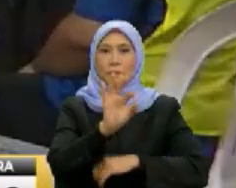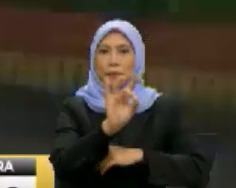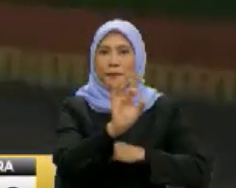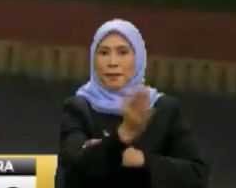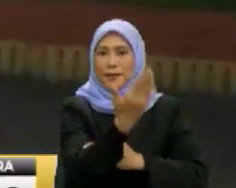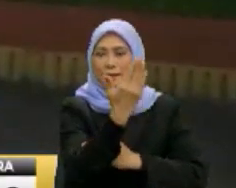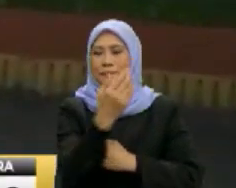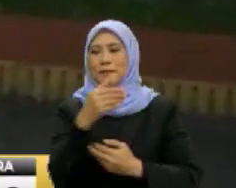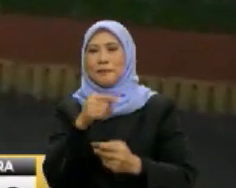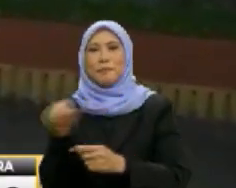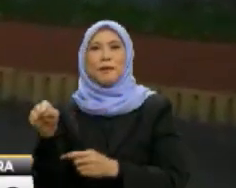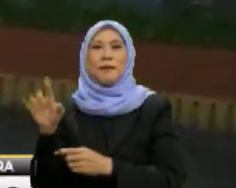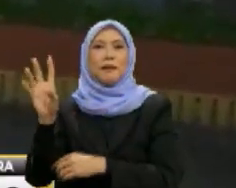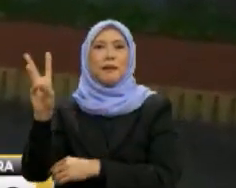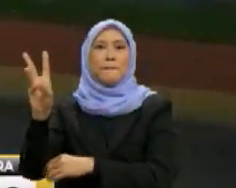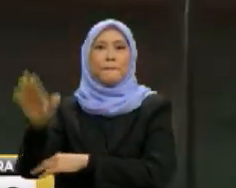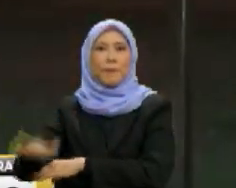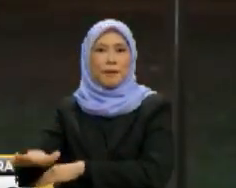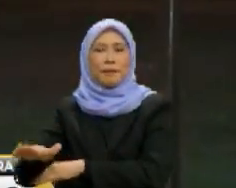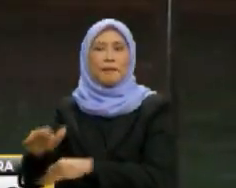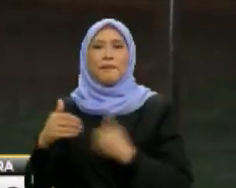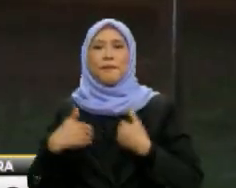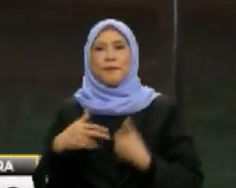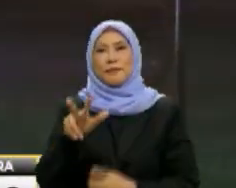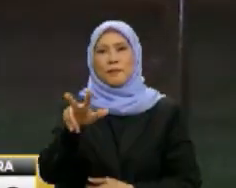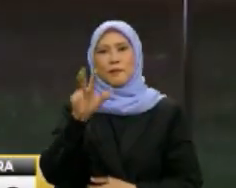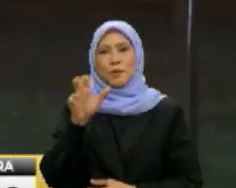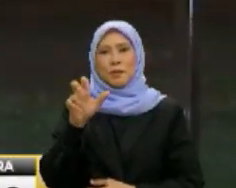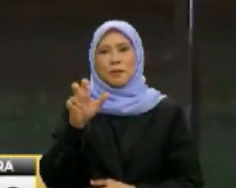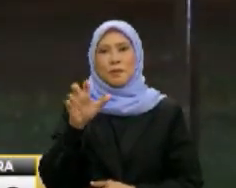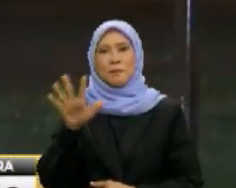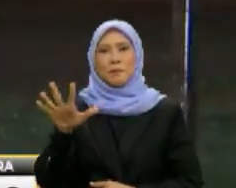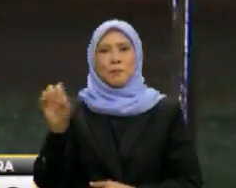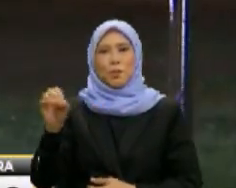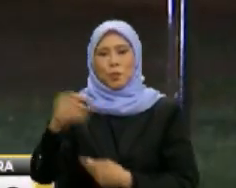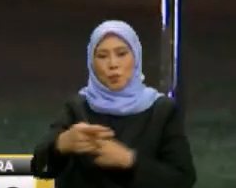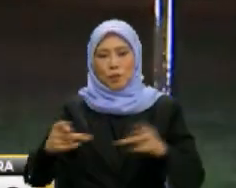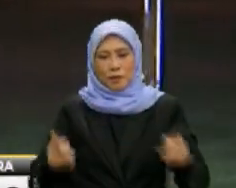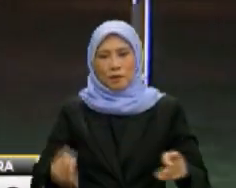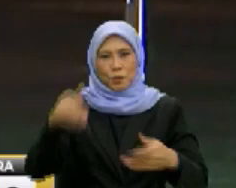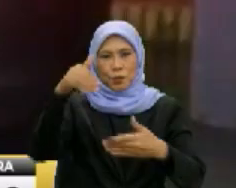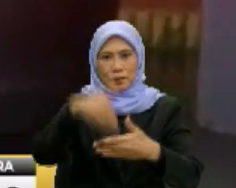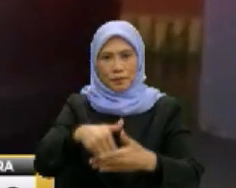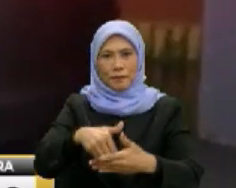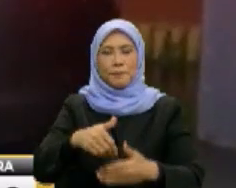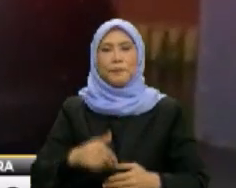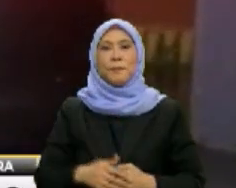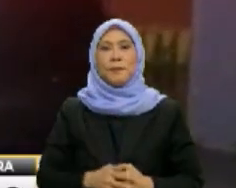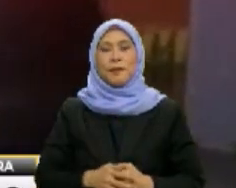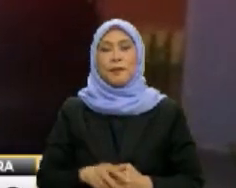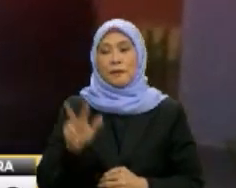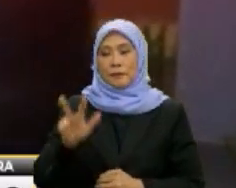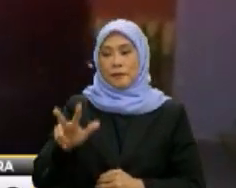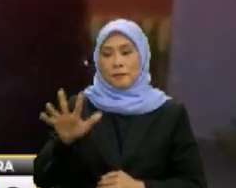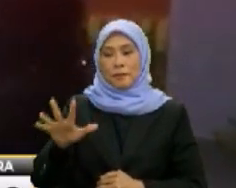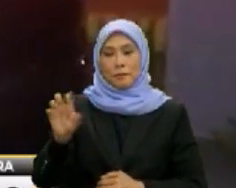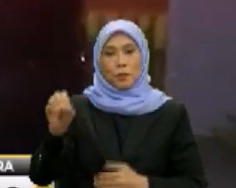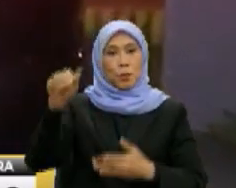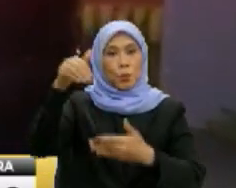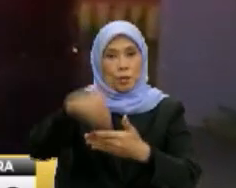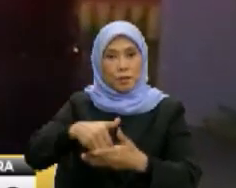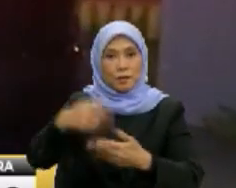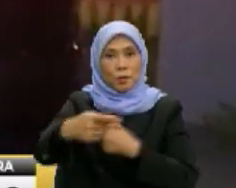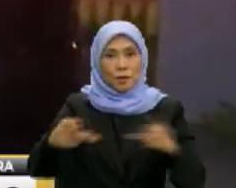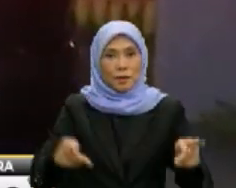pagi hingga 6 petang tadi, melibatkan sebanyak 350 peti undi. Dan daripada 350 peti